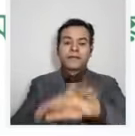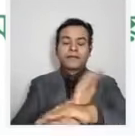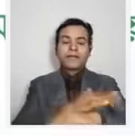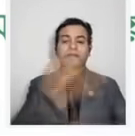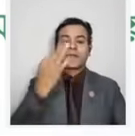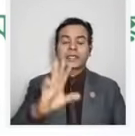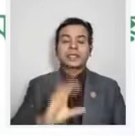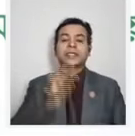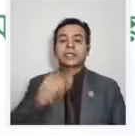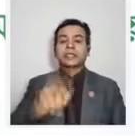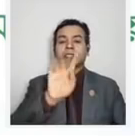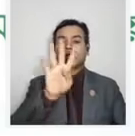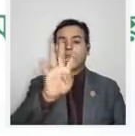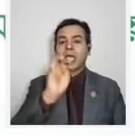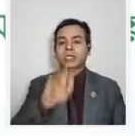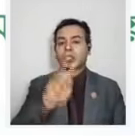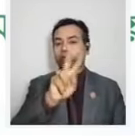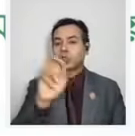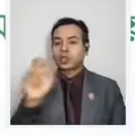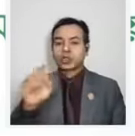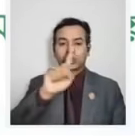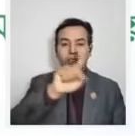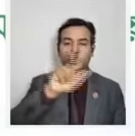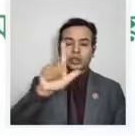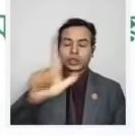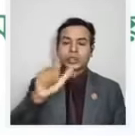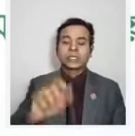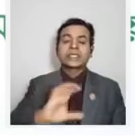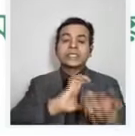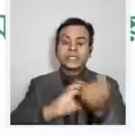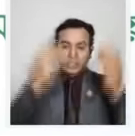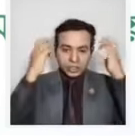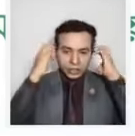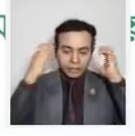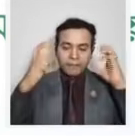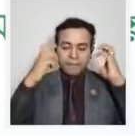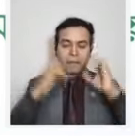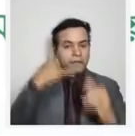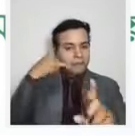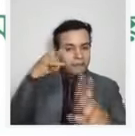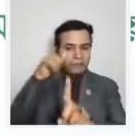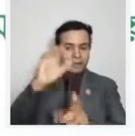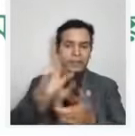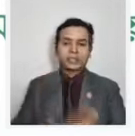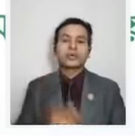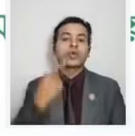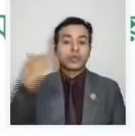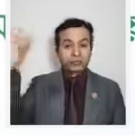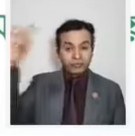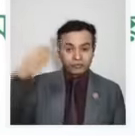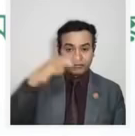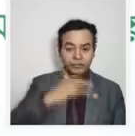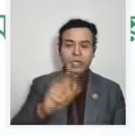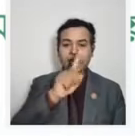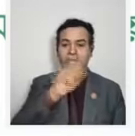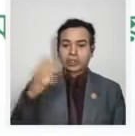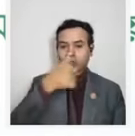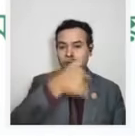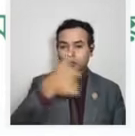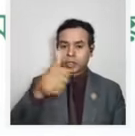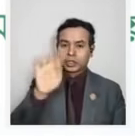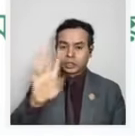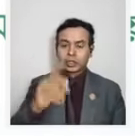এই সংখ্যা আরও 9 জন বৃদ্ধি পেয়েছে। বর্তমানে স্বেচ্ছাভিত্তিতে সেবা দিয়ে যাচ্ছেন 4,217 জন চিকিৎসক।